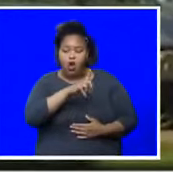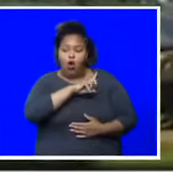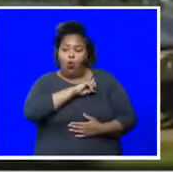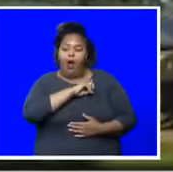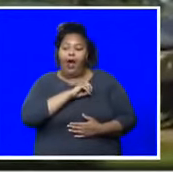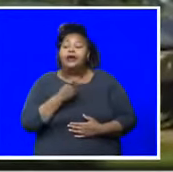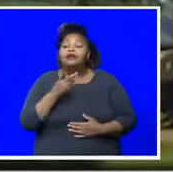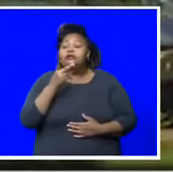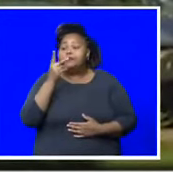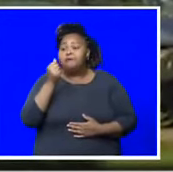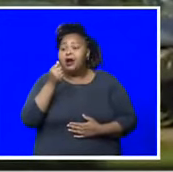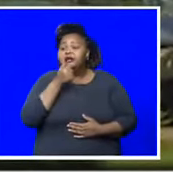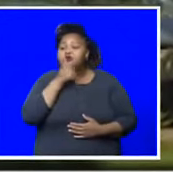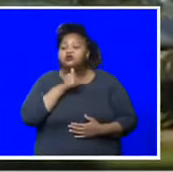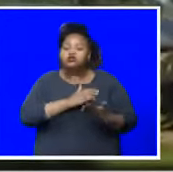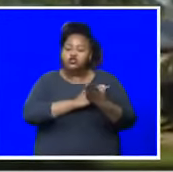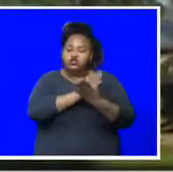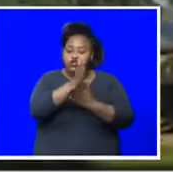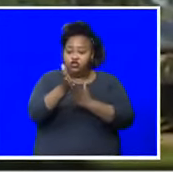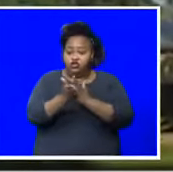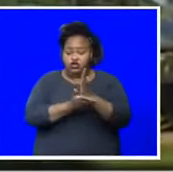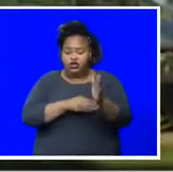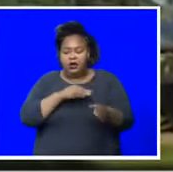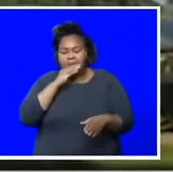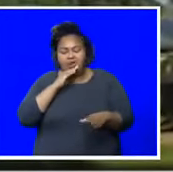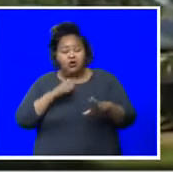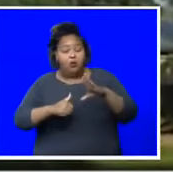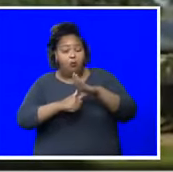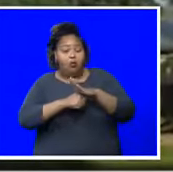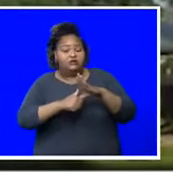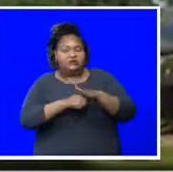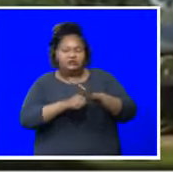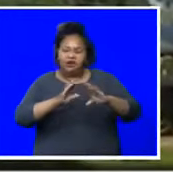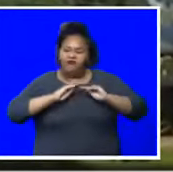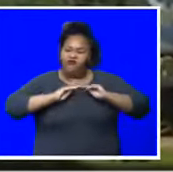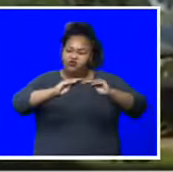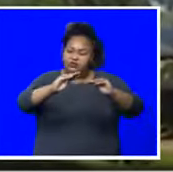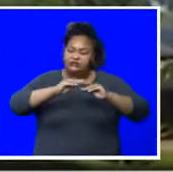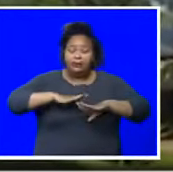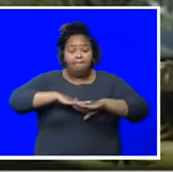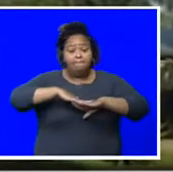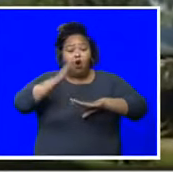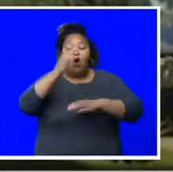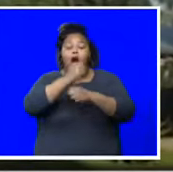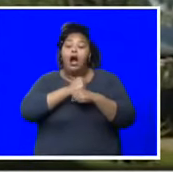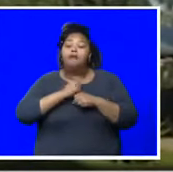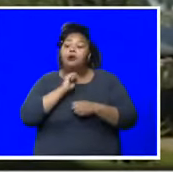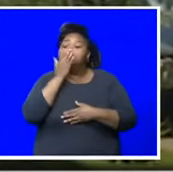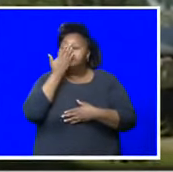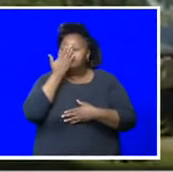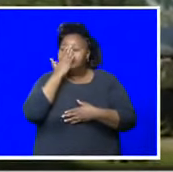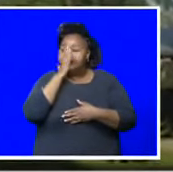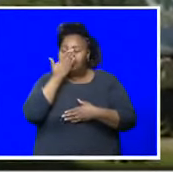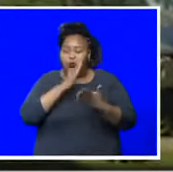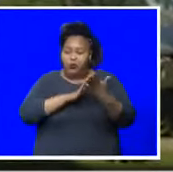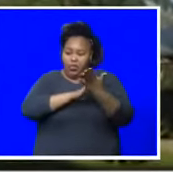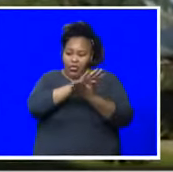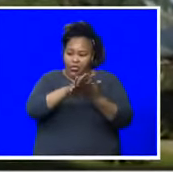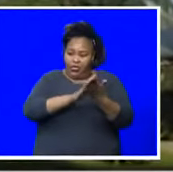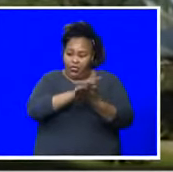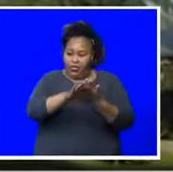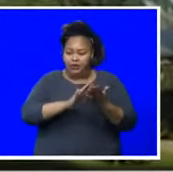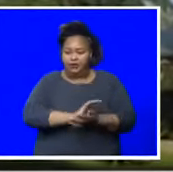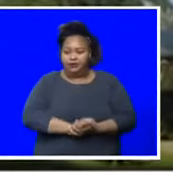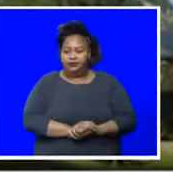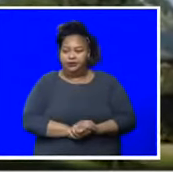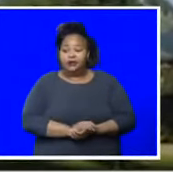bakhanyelwe bangakhanywa. So ke siyabonga nje thina silibandla ukuthi bayakhona kusimema ukuthi sikhone kuba